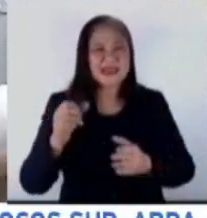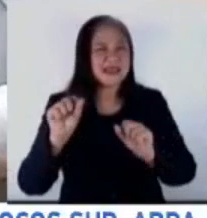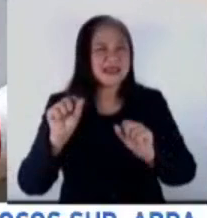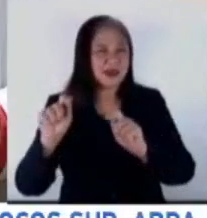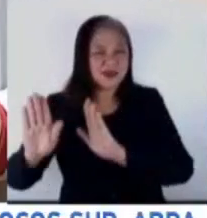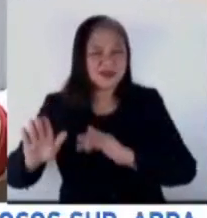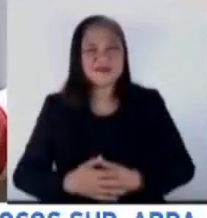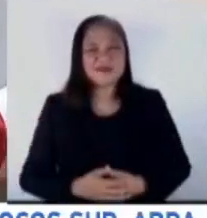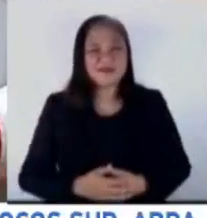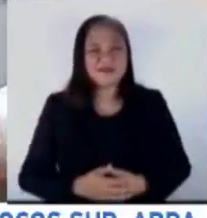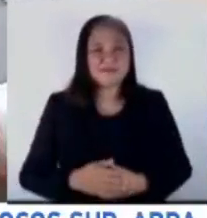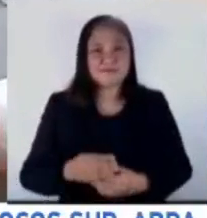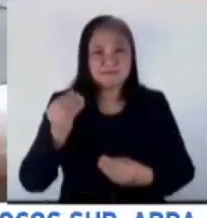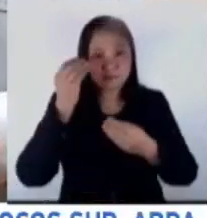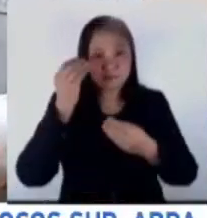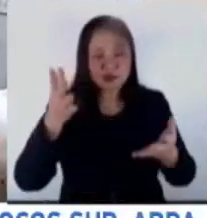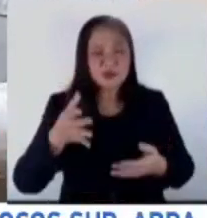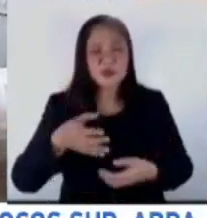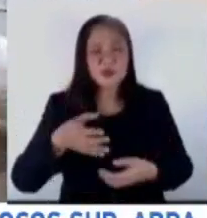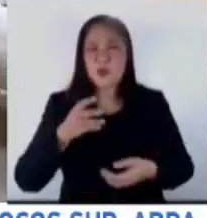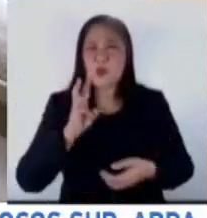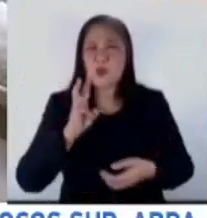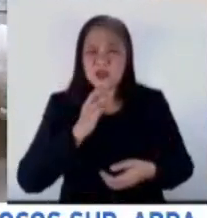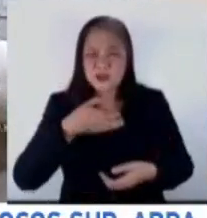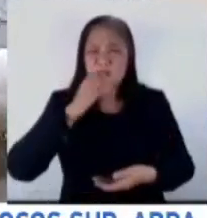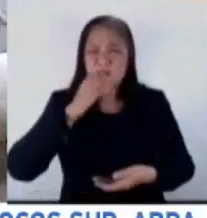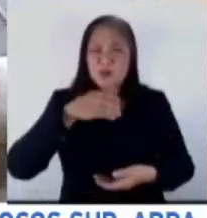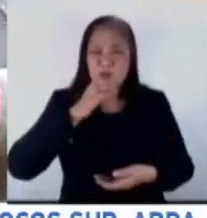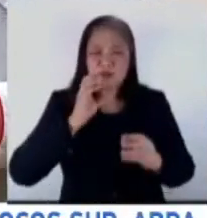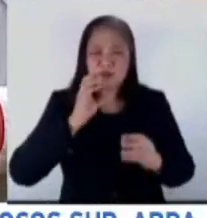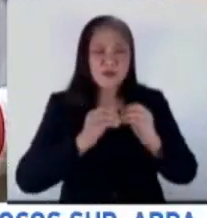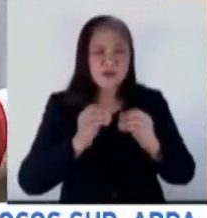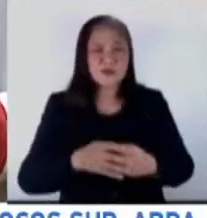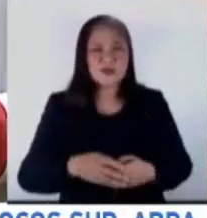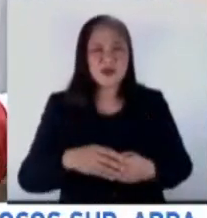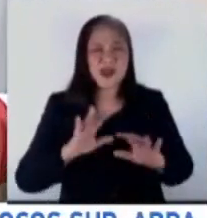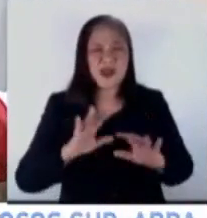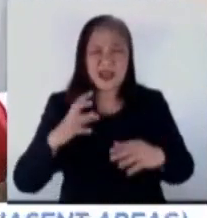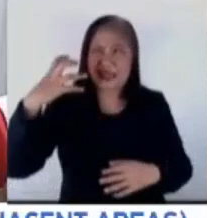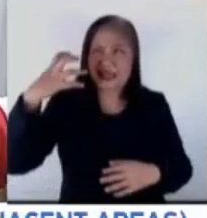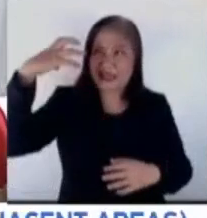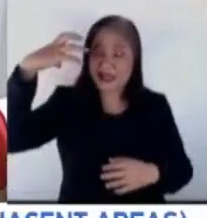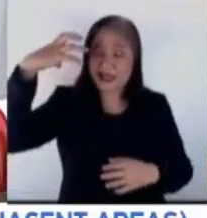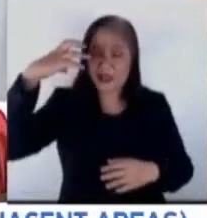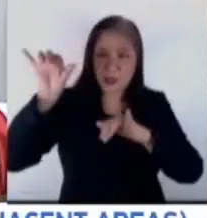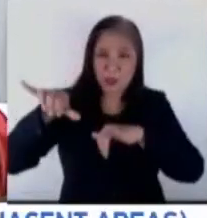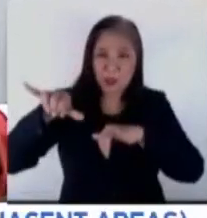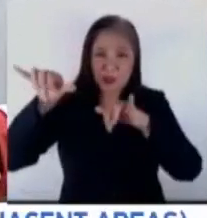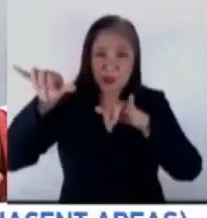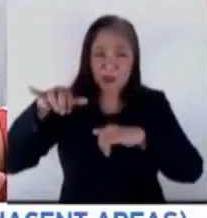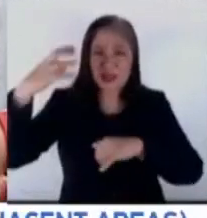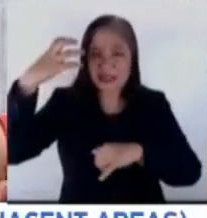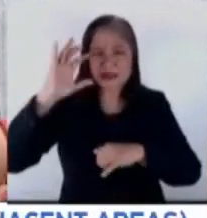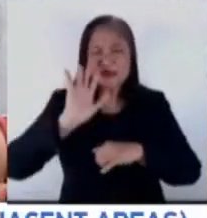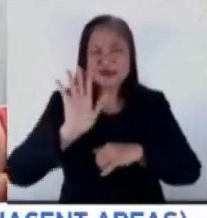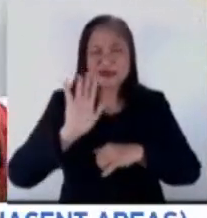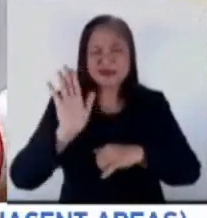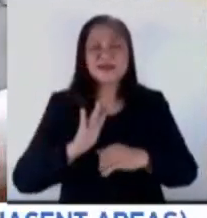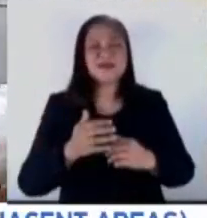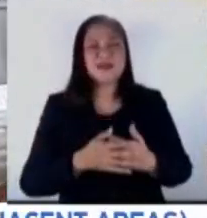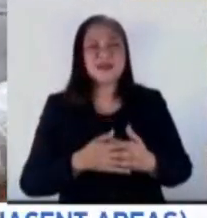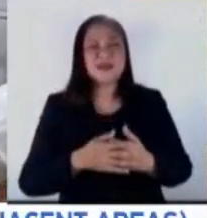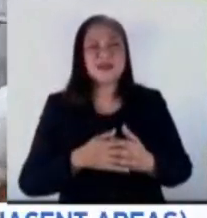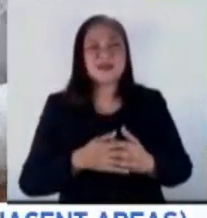ng maraming tubig, huwag magbilad o nang matagal sa init ng araw at iwasang magsuot ng mga kapal na damit.